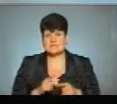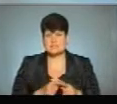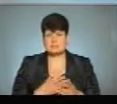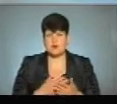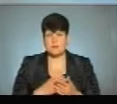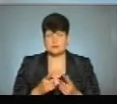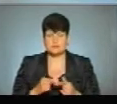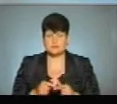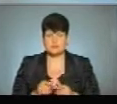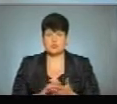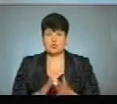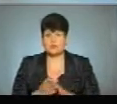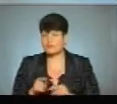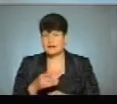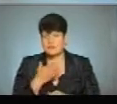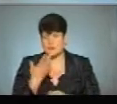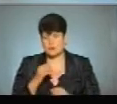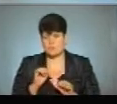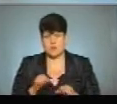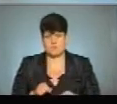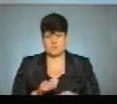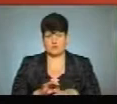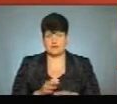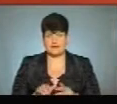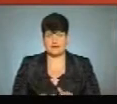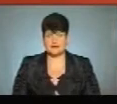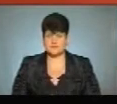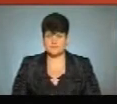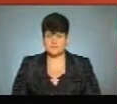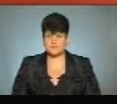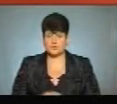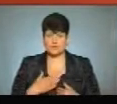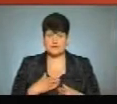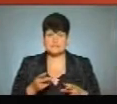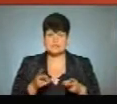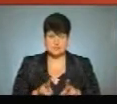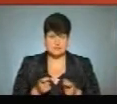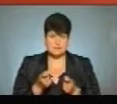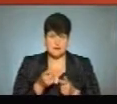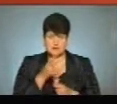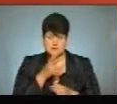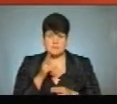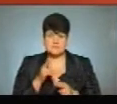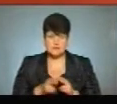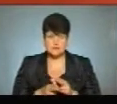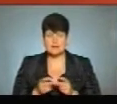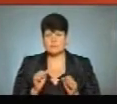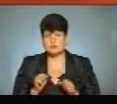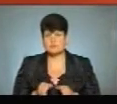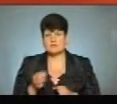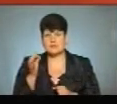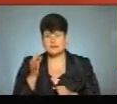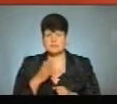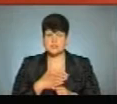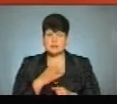організаціями договори, оскільки вони не мають права там здійснювати таку діяльність. В нас залишається вже зовсім мало часу, маємо завершувати, але можливо ще